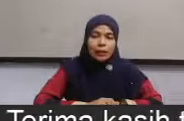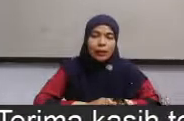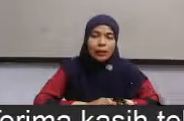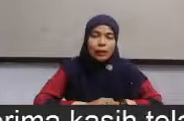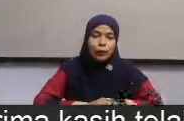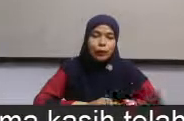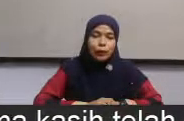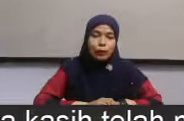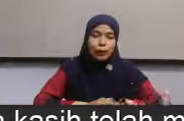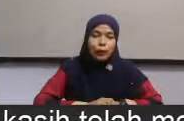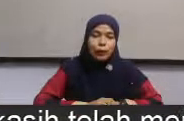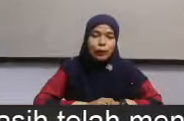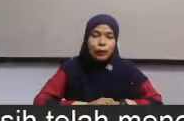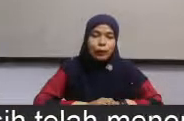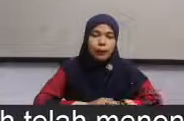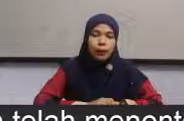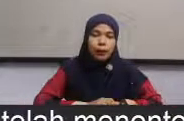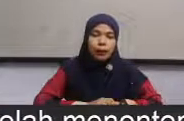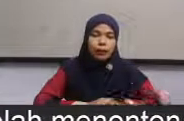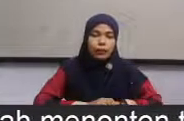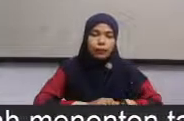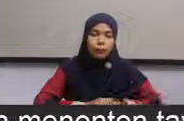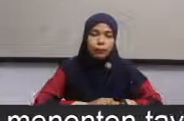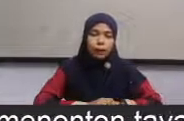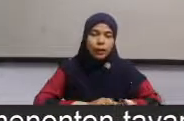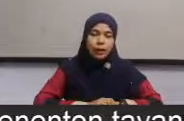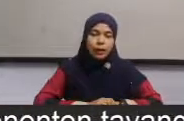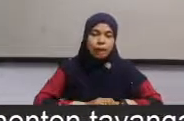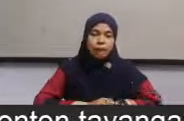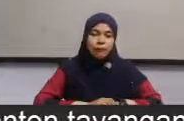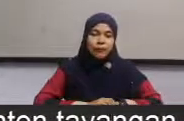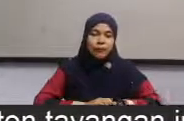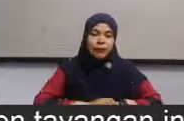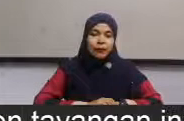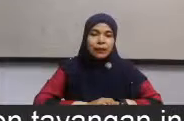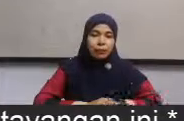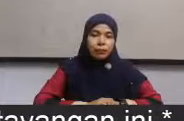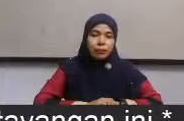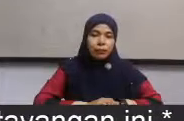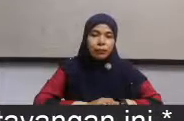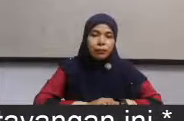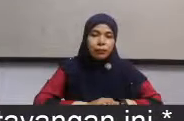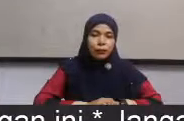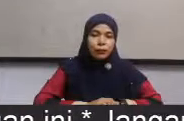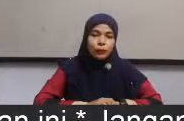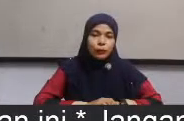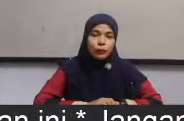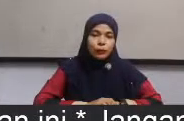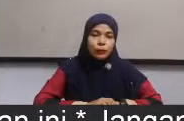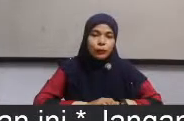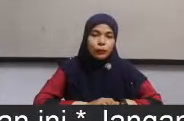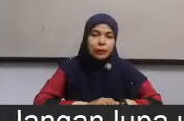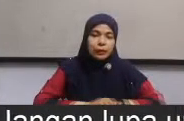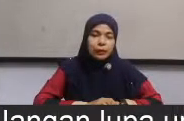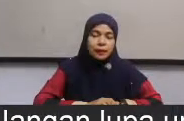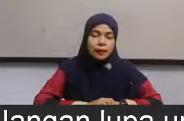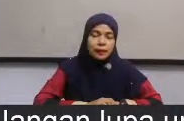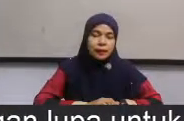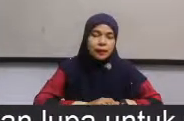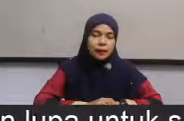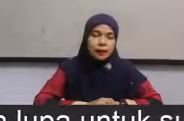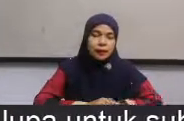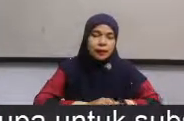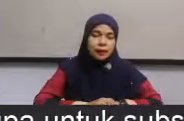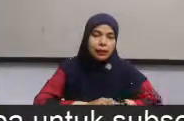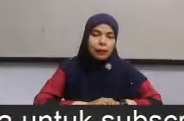materi yang lalu bab 2 perubahan sosial budaya dan globalisasi sub-nya globalisasi